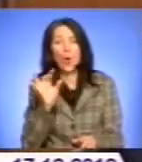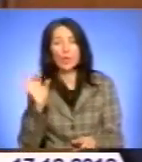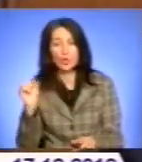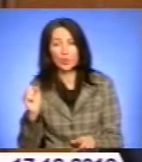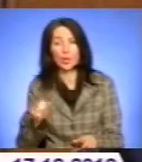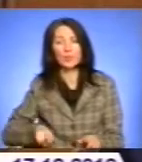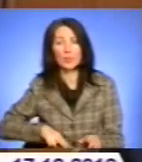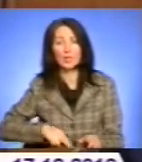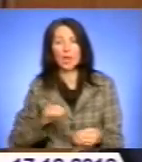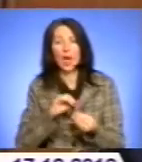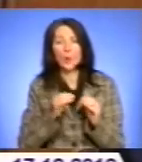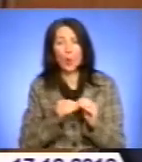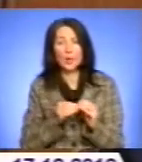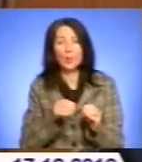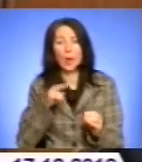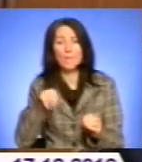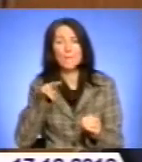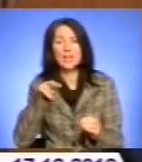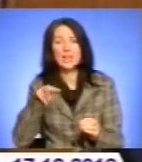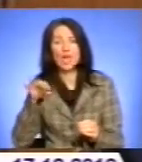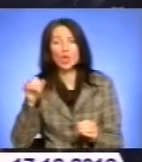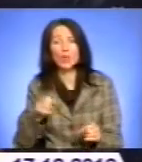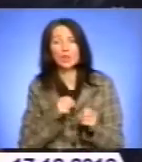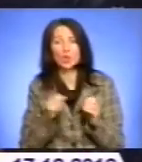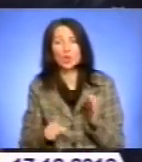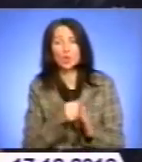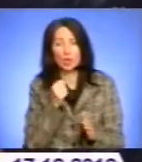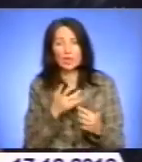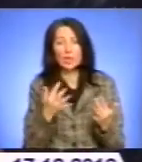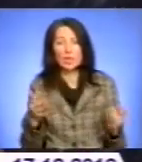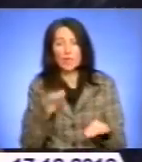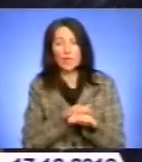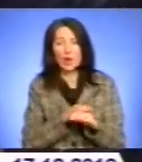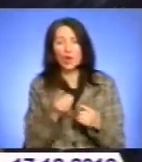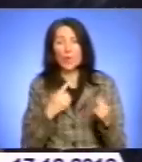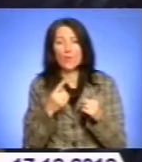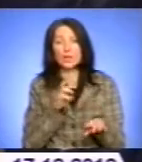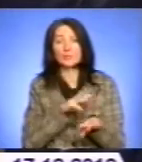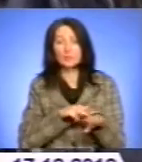підліткової злочинності та інших негативних фактів, пов'язаних із дітьми, обговорили місцеві правоохоронці разом із